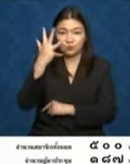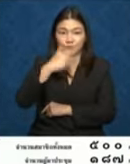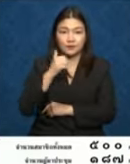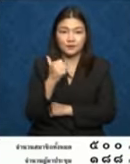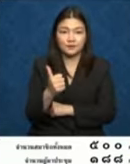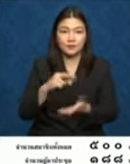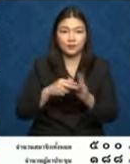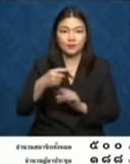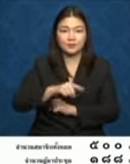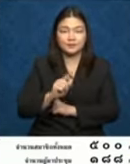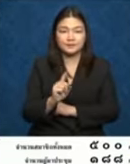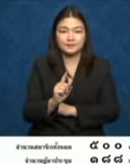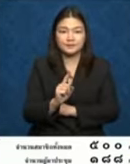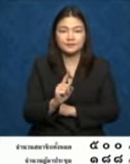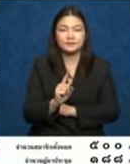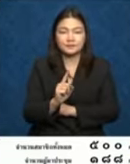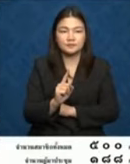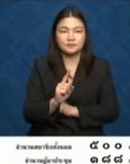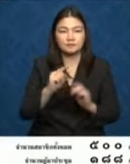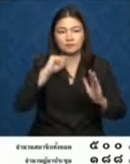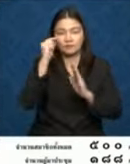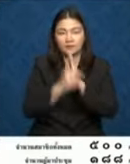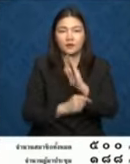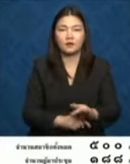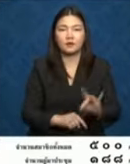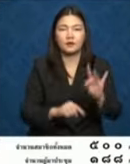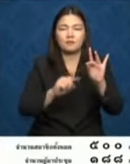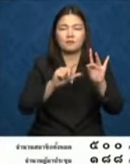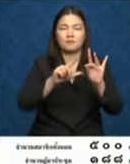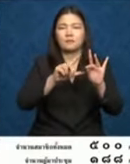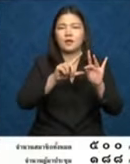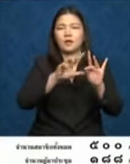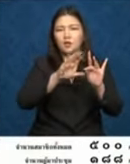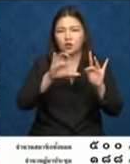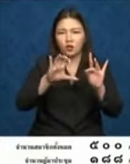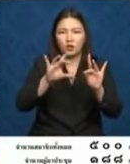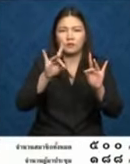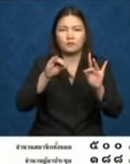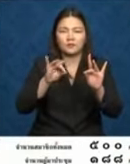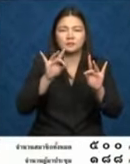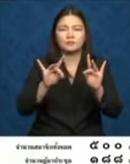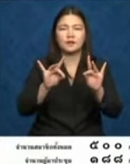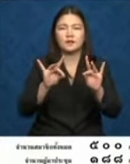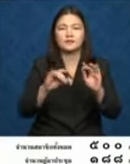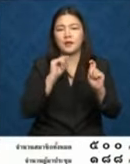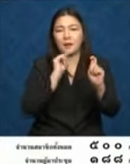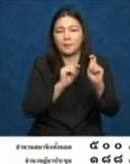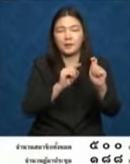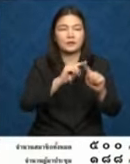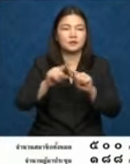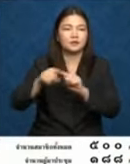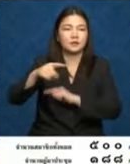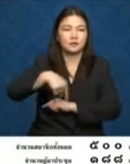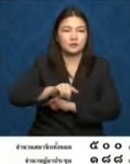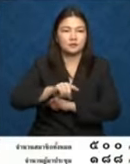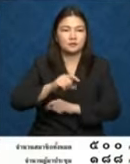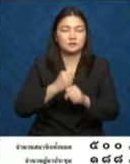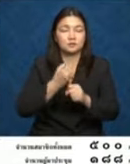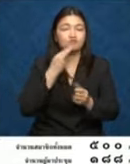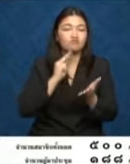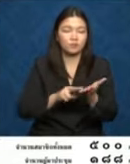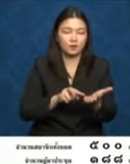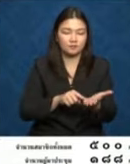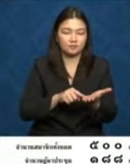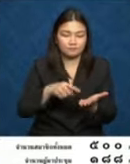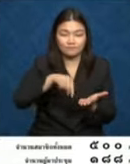แล้วก็แจกจ่ายไป878อำเภอนะครับทั่วประเทศเขาจะได้ยื่นหนังสือฝากฉบับร่างนี้มาเพื่อให้ทำร่วมกับกรมการปก